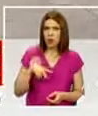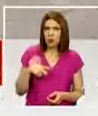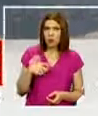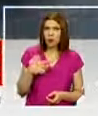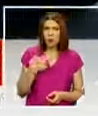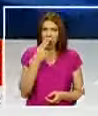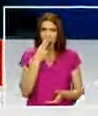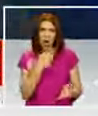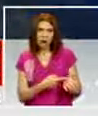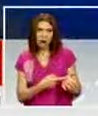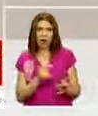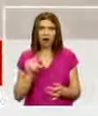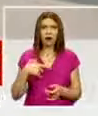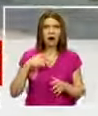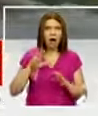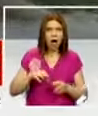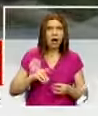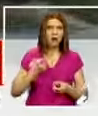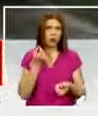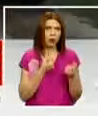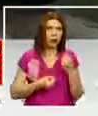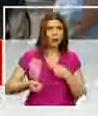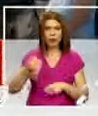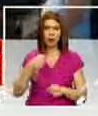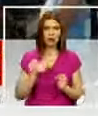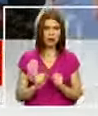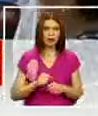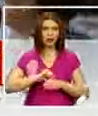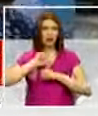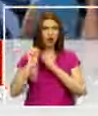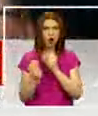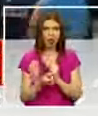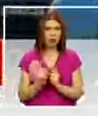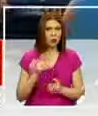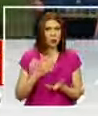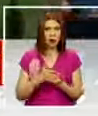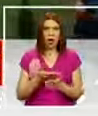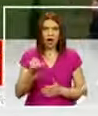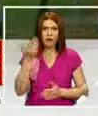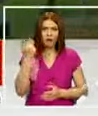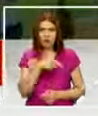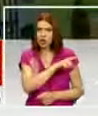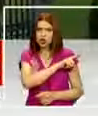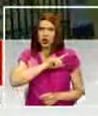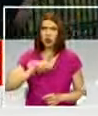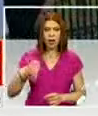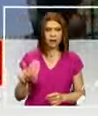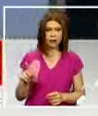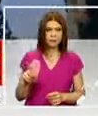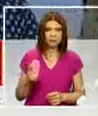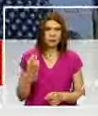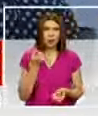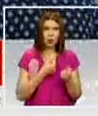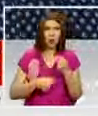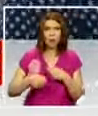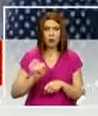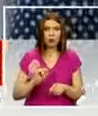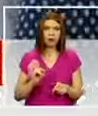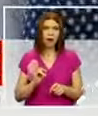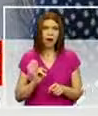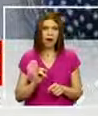dădea semne că ar avea un comportament violent, că nu a avut niciodată un comportament care